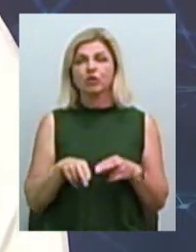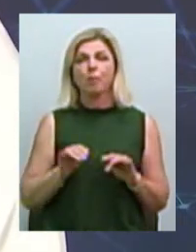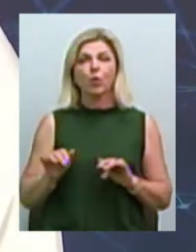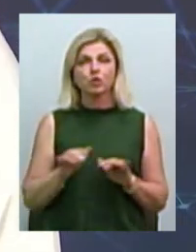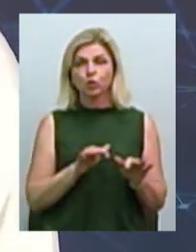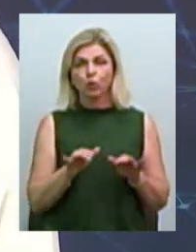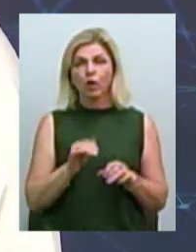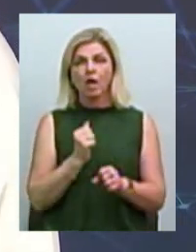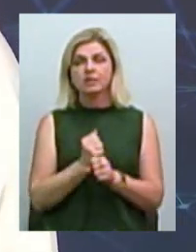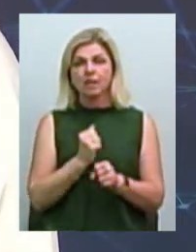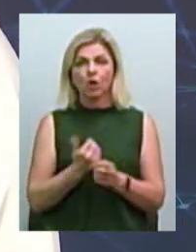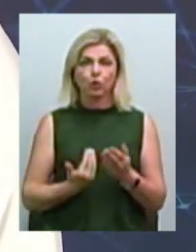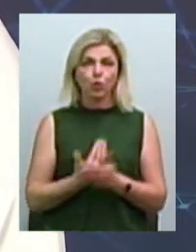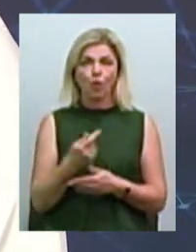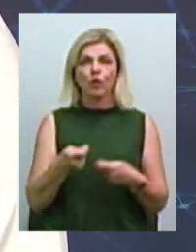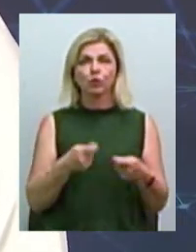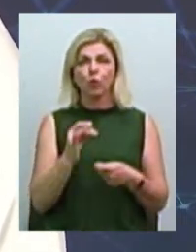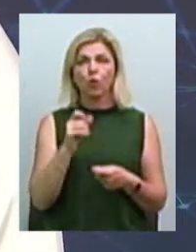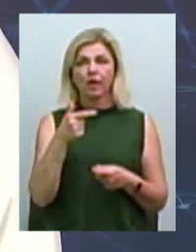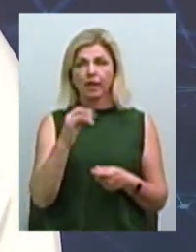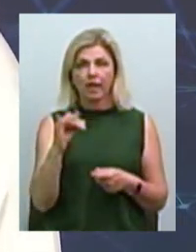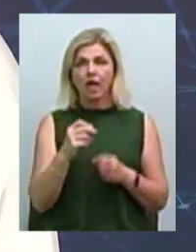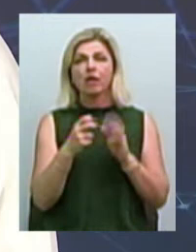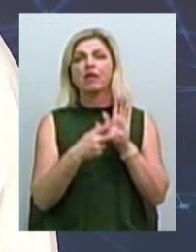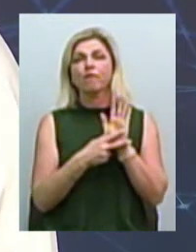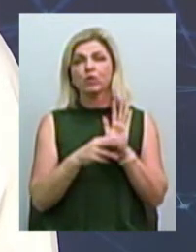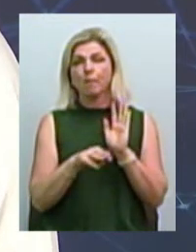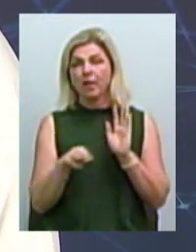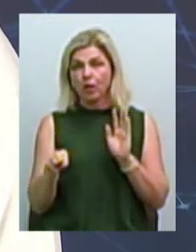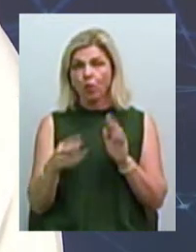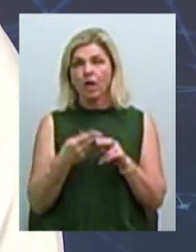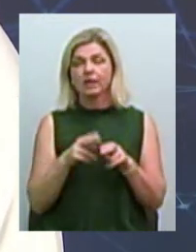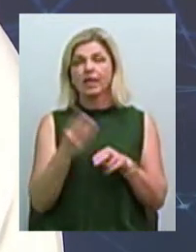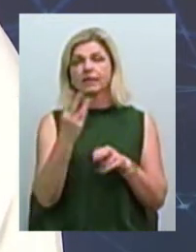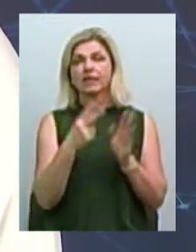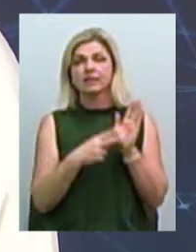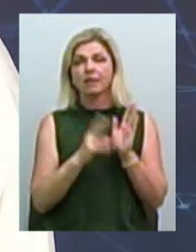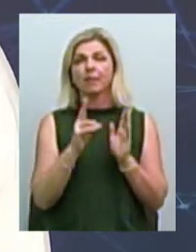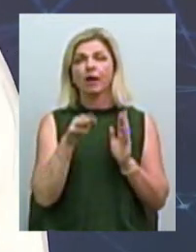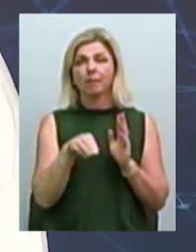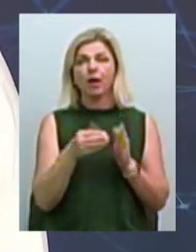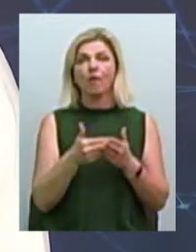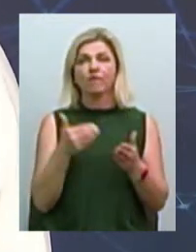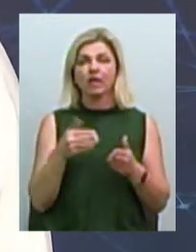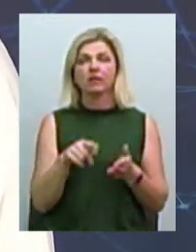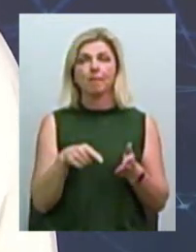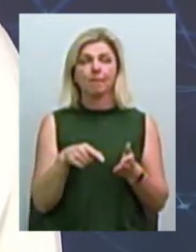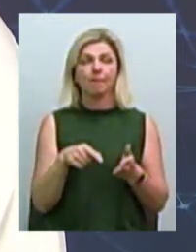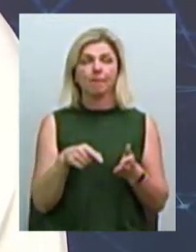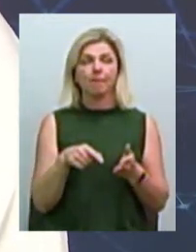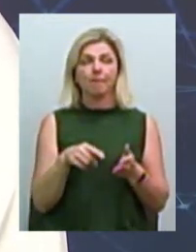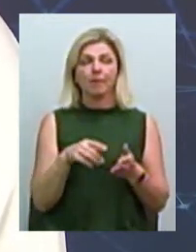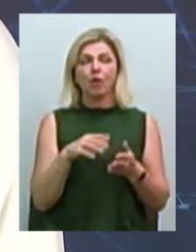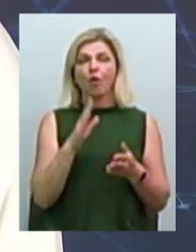процедуру проведення нових торгів на 1 108 000 000. Це на 37 кілометрів від населеного